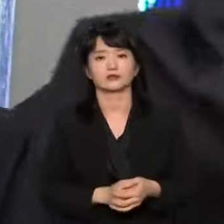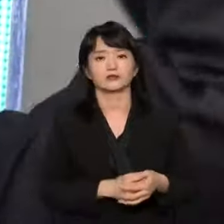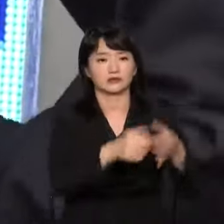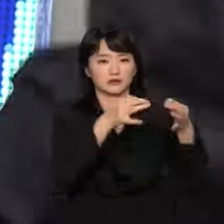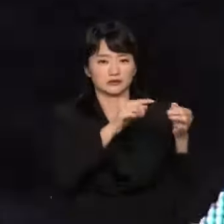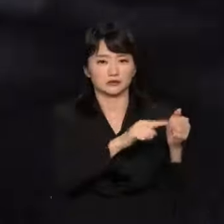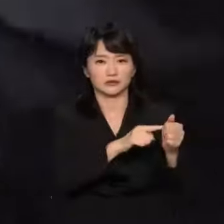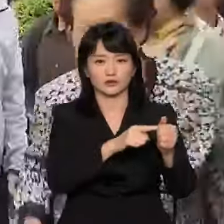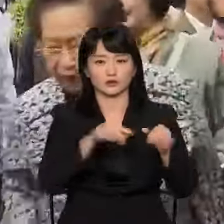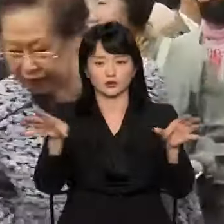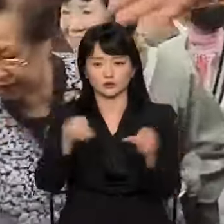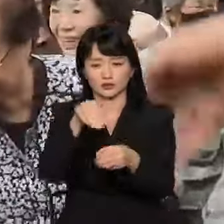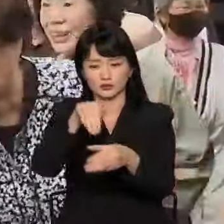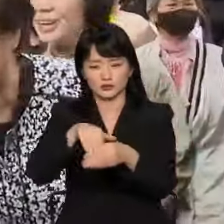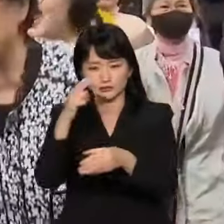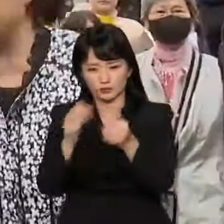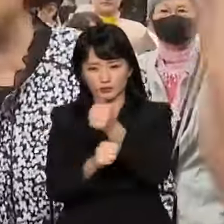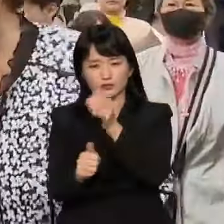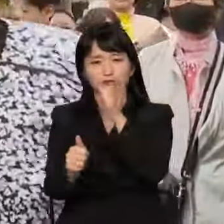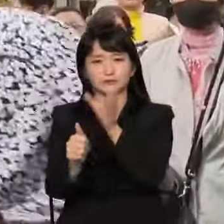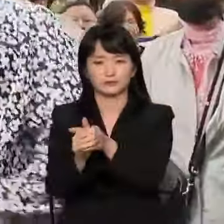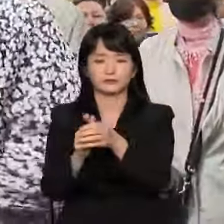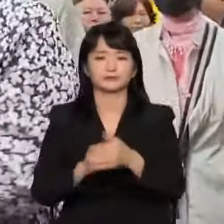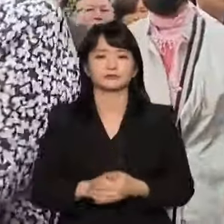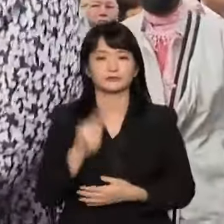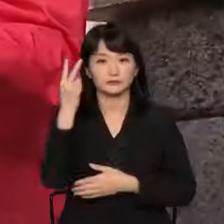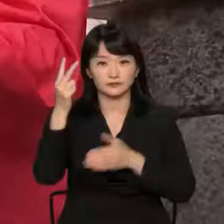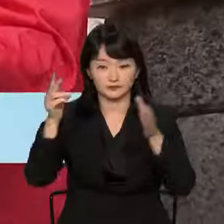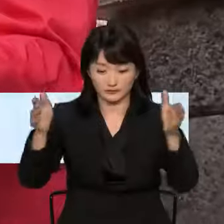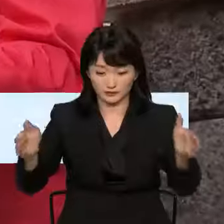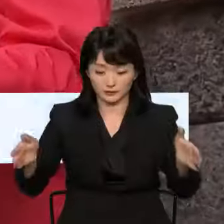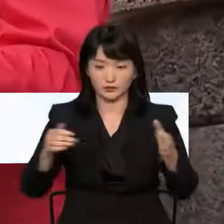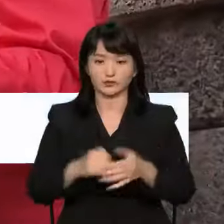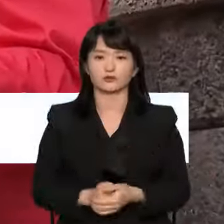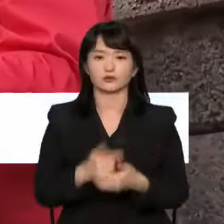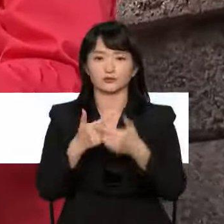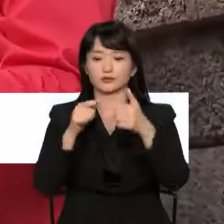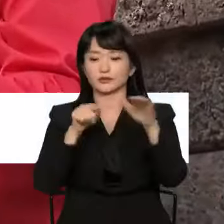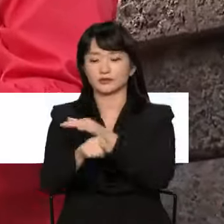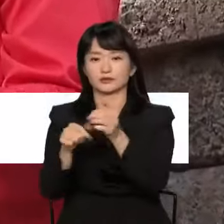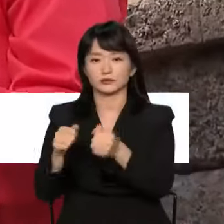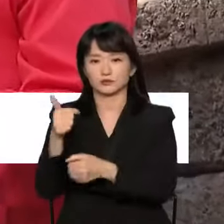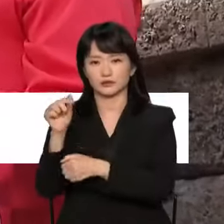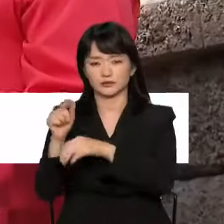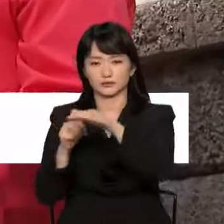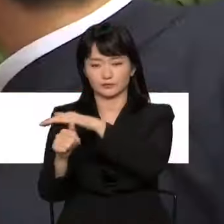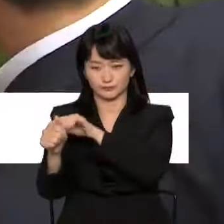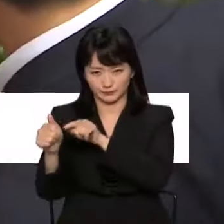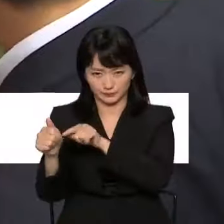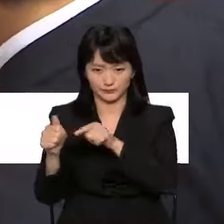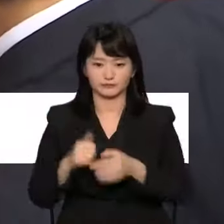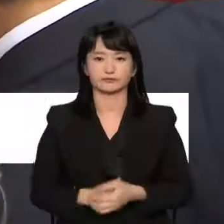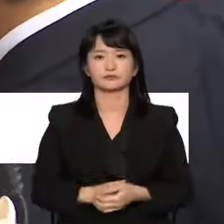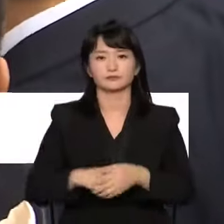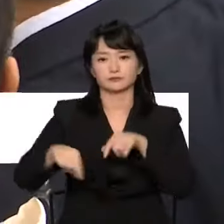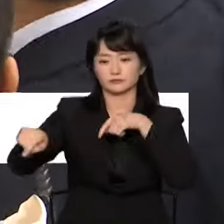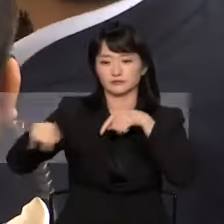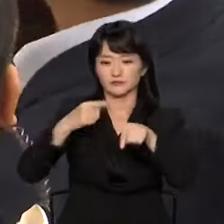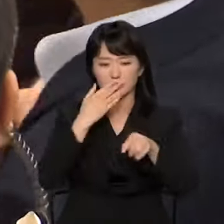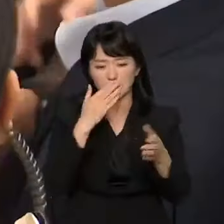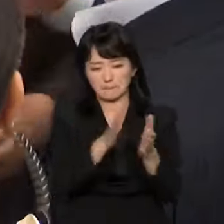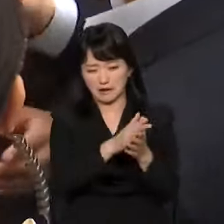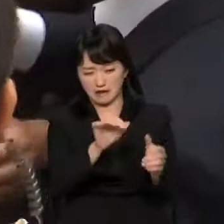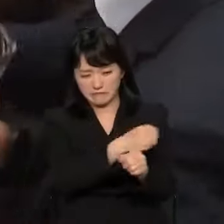맡기로 했습니다. 이틀째 부산에 머물며 윤희련 후보 지원 유세에 나선 한동훈 국민의힘 대표는 정치적